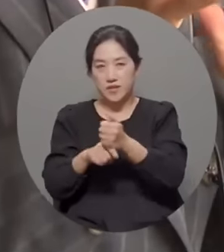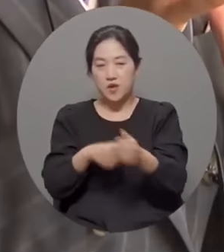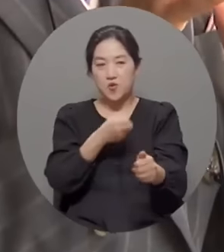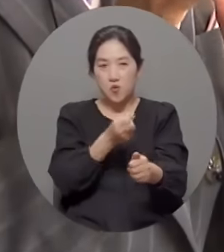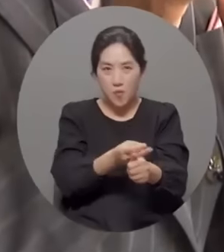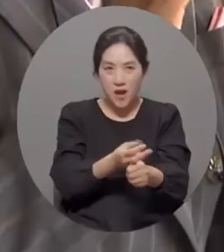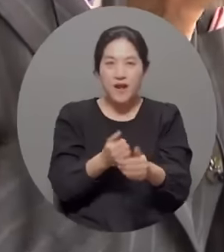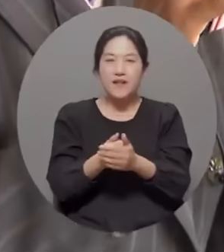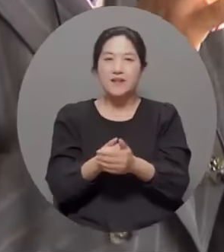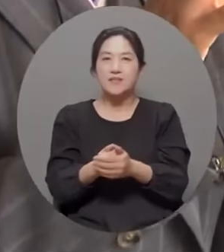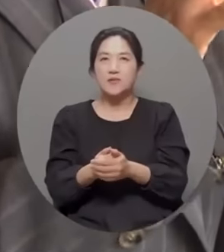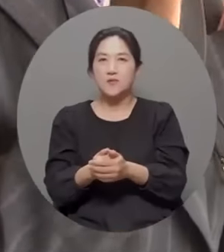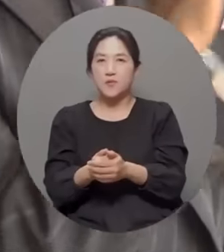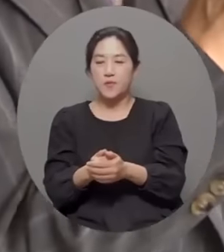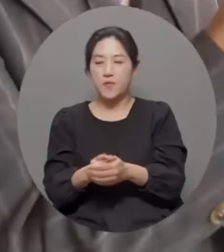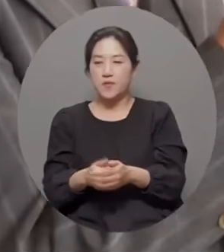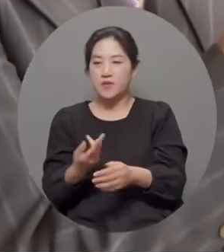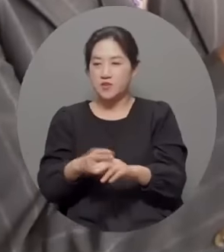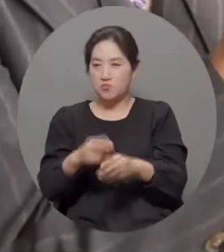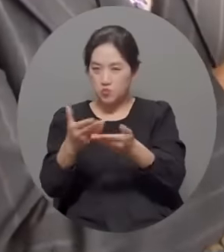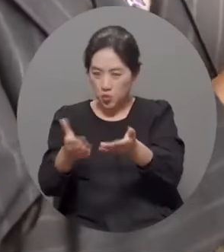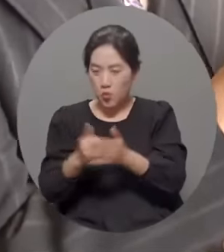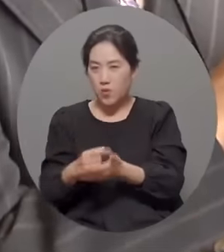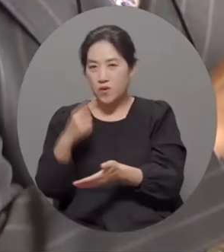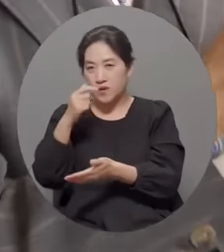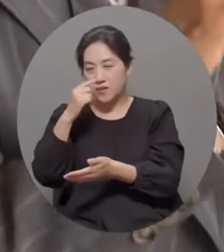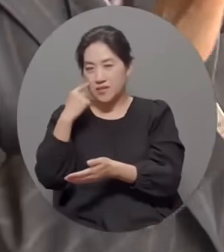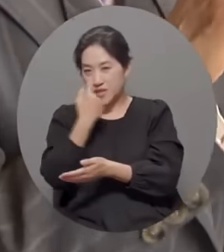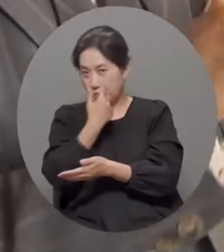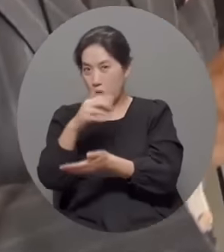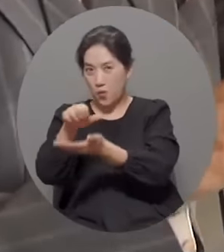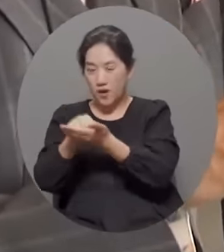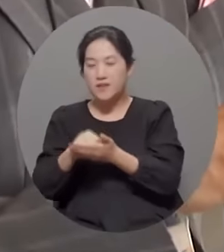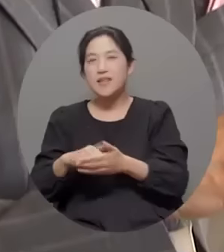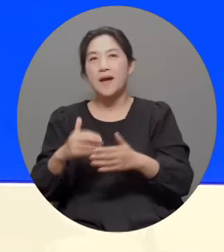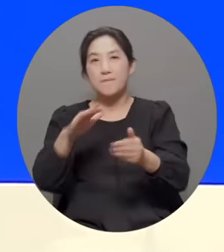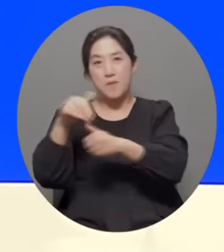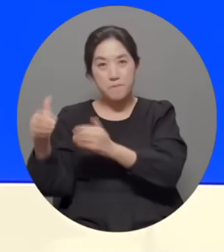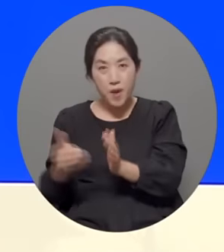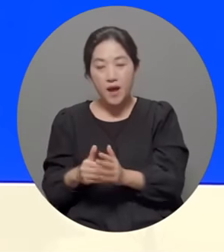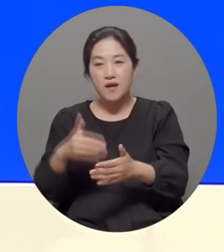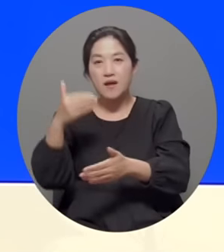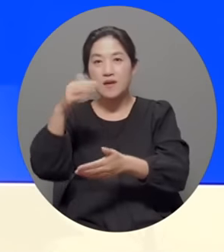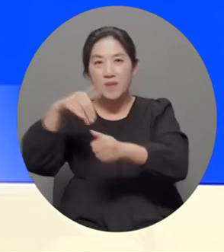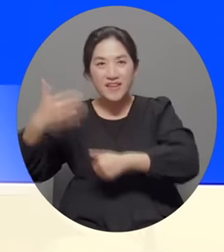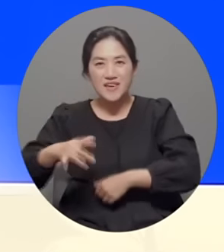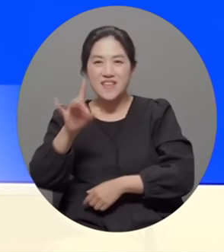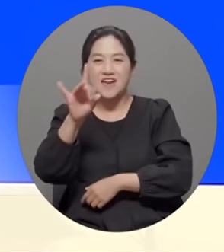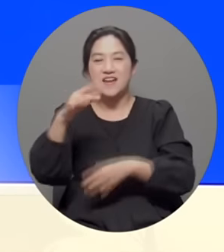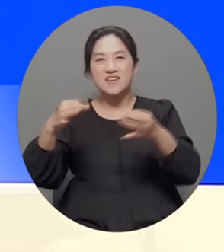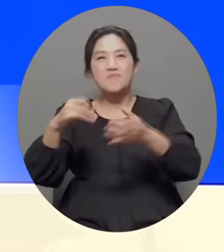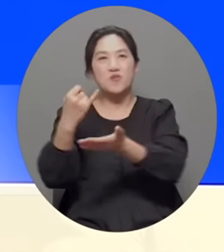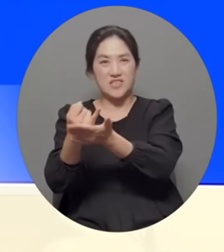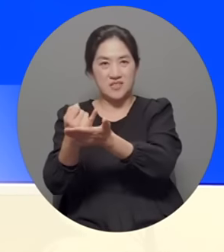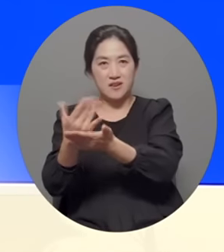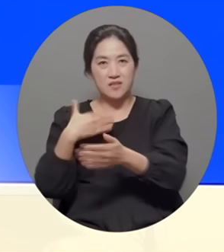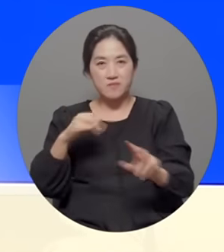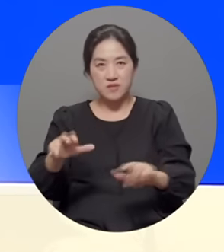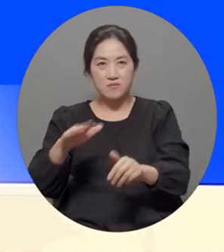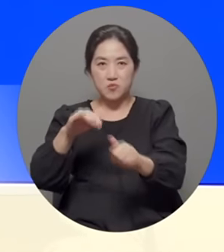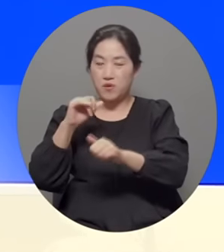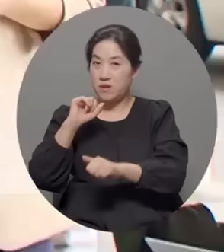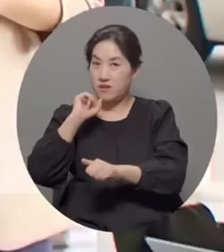참고인, 선물을 준 쪽은 다 불렀습니다. 김 여사만 나왔습니다. 하지만 곧바로 소환 통보는 어려워